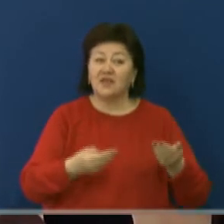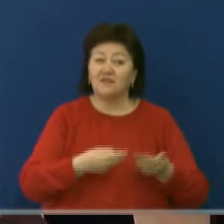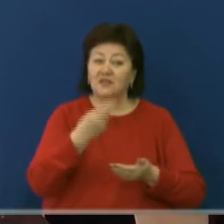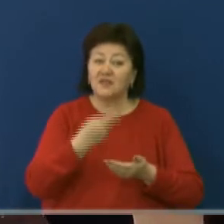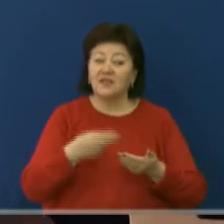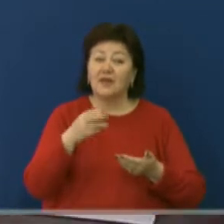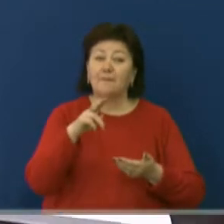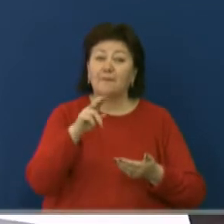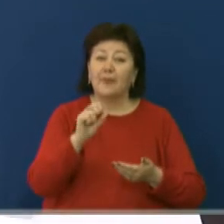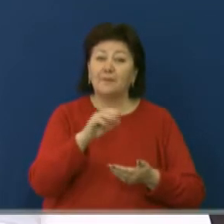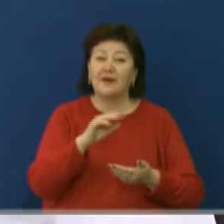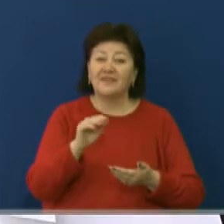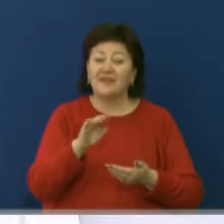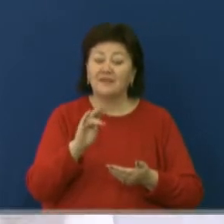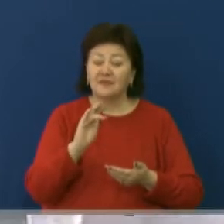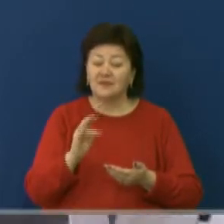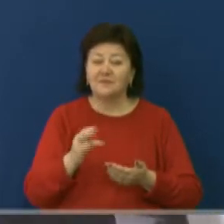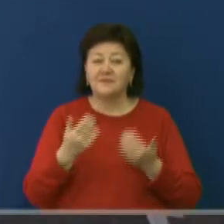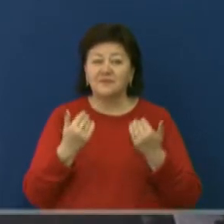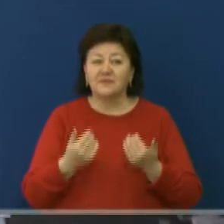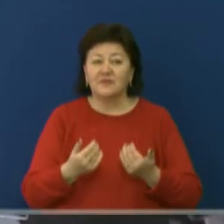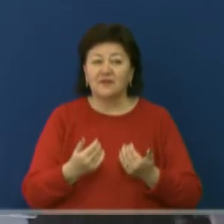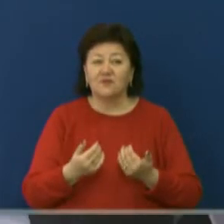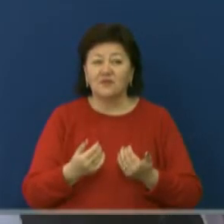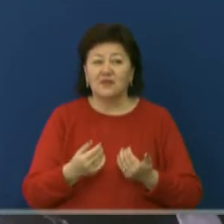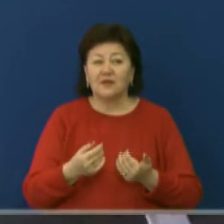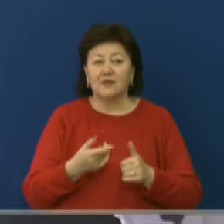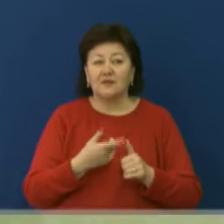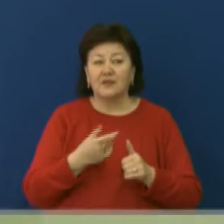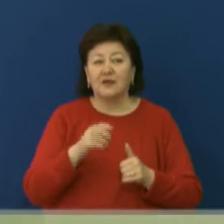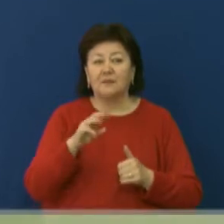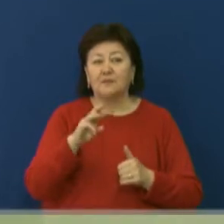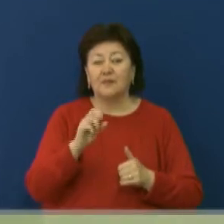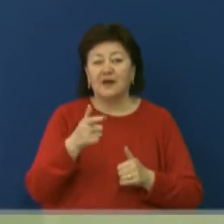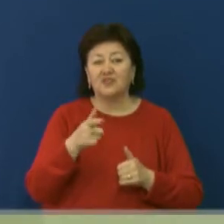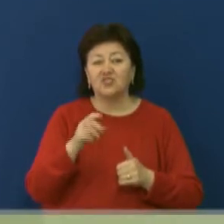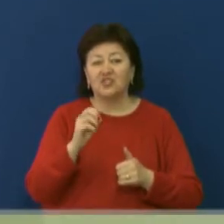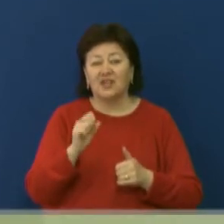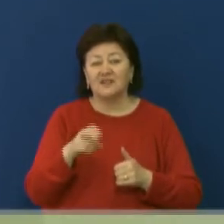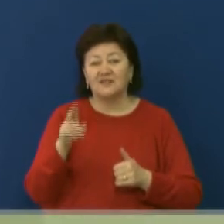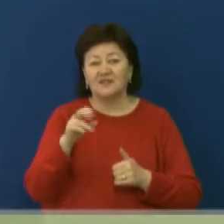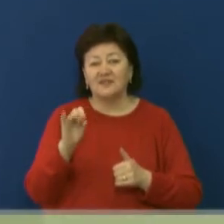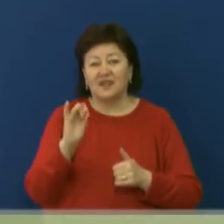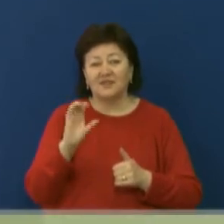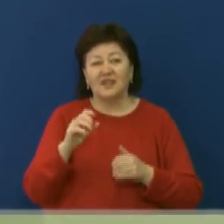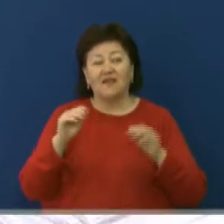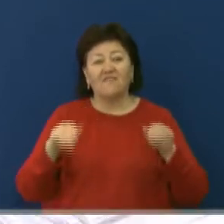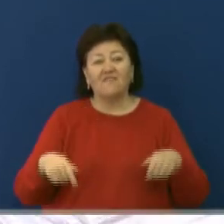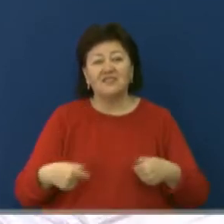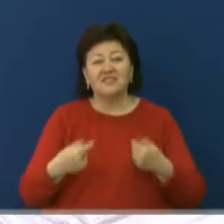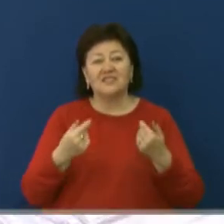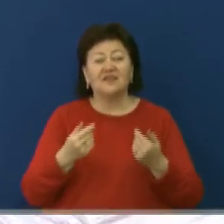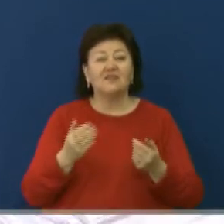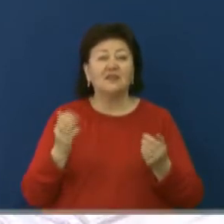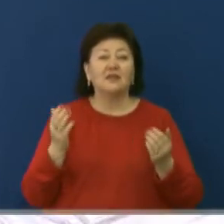актуальным являются совместные экологические проекты Махжана и Диаса. Они представляют новую теоретическую идею восстановления озонового